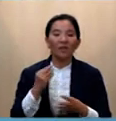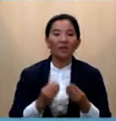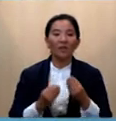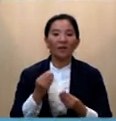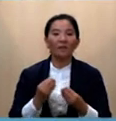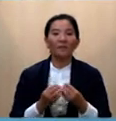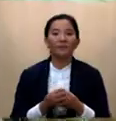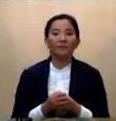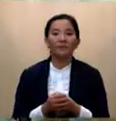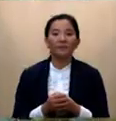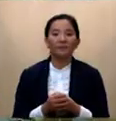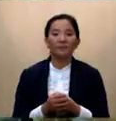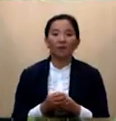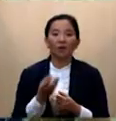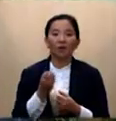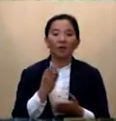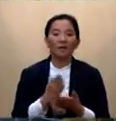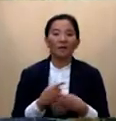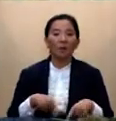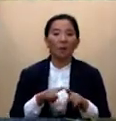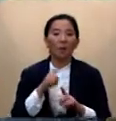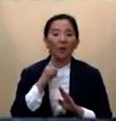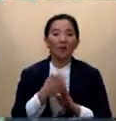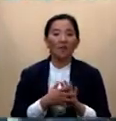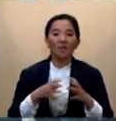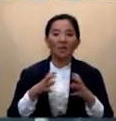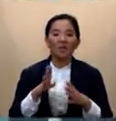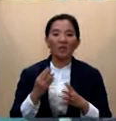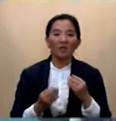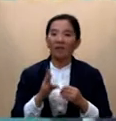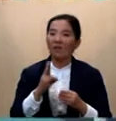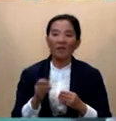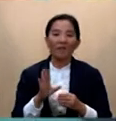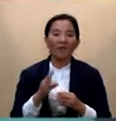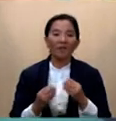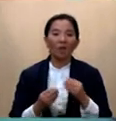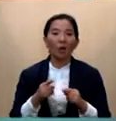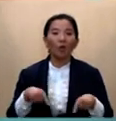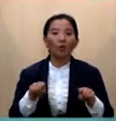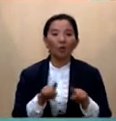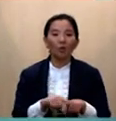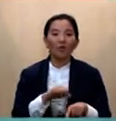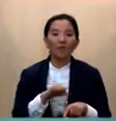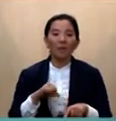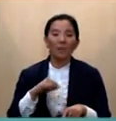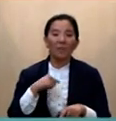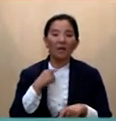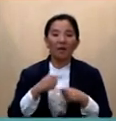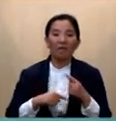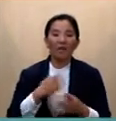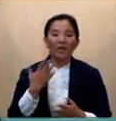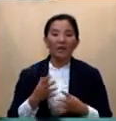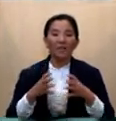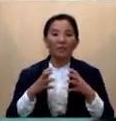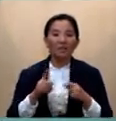Еще есть такое понятие – мяч в игре, не в игре. То же самое мы говорили, если мяч